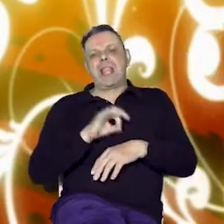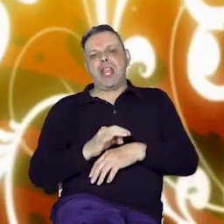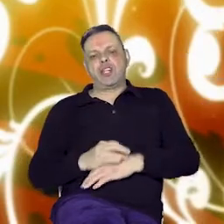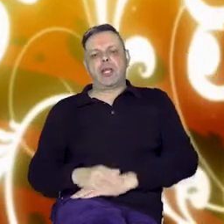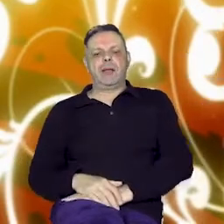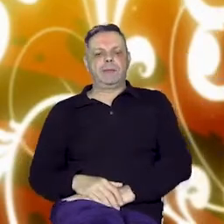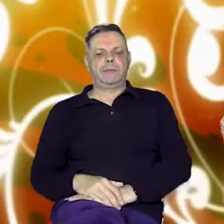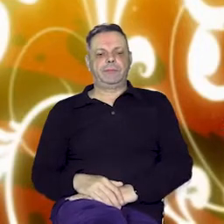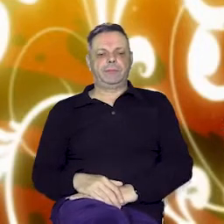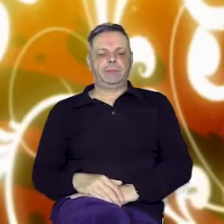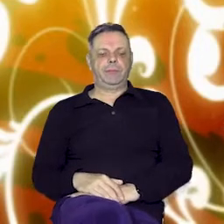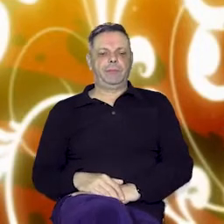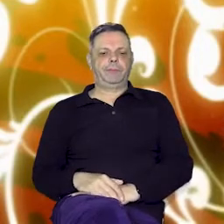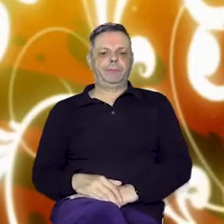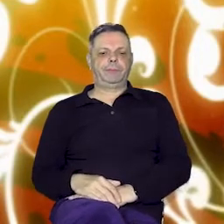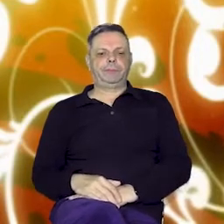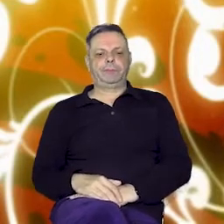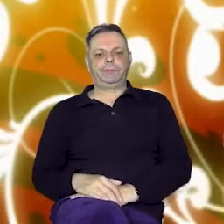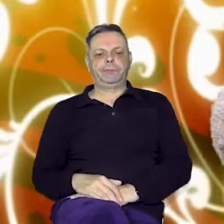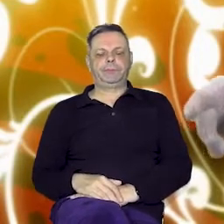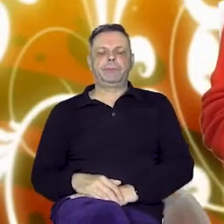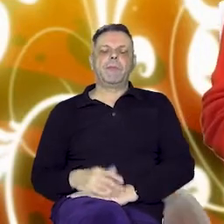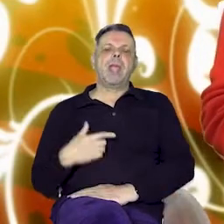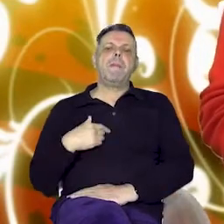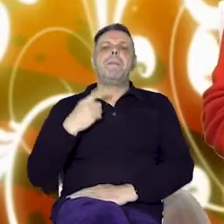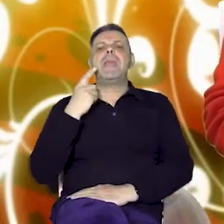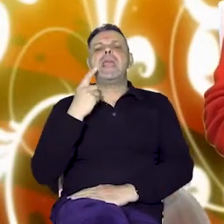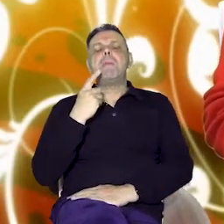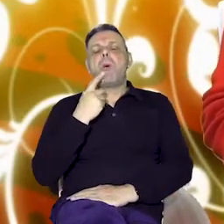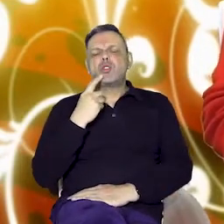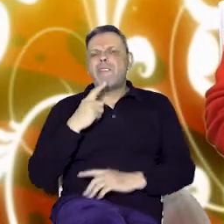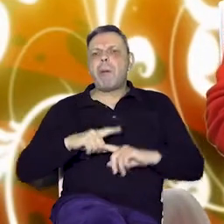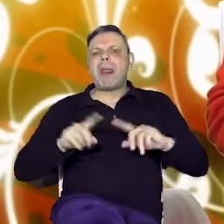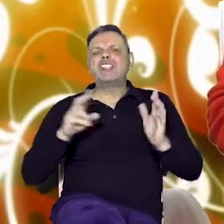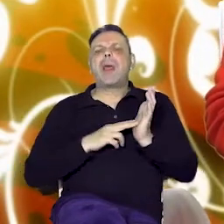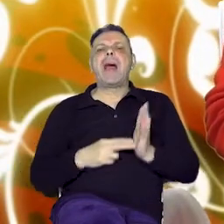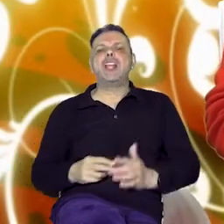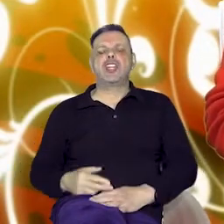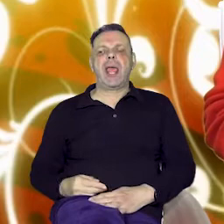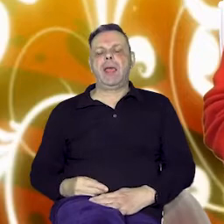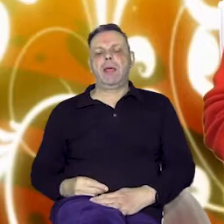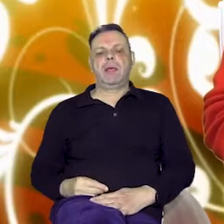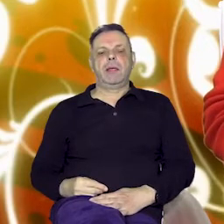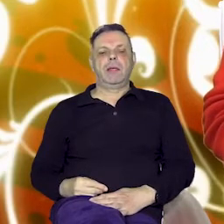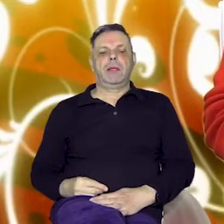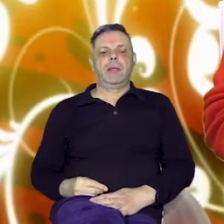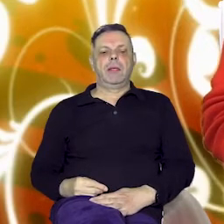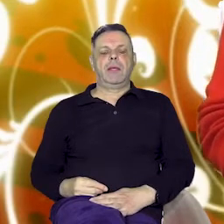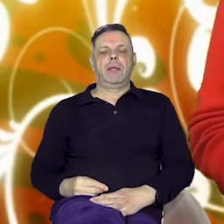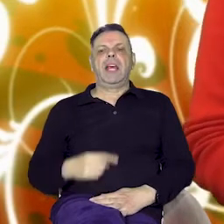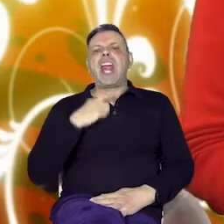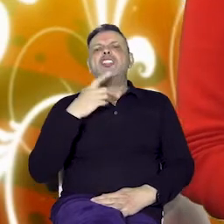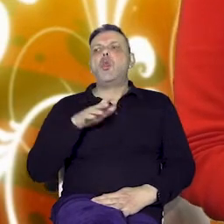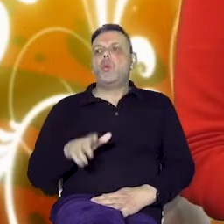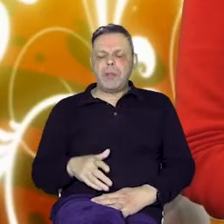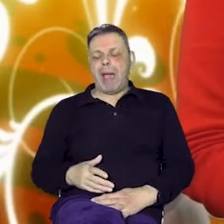koji će imati živaca za vas. Znate što pokušavamo? Pokušavamo na različite načine prodreti do ljudi. Nije isto prodreti